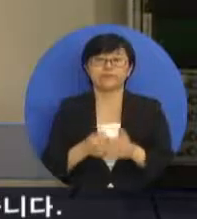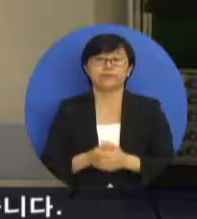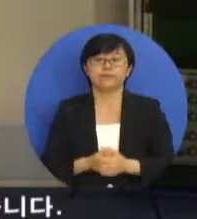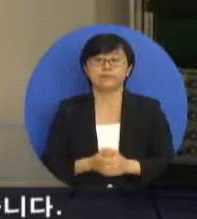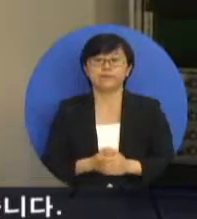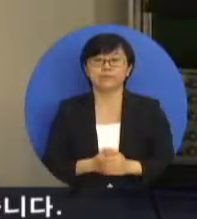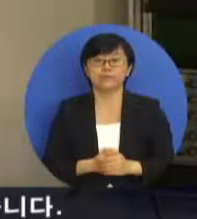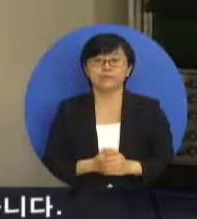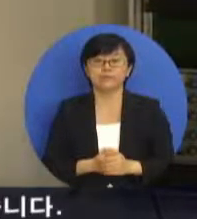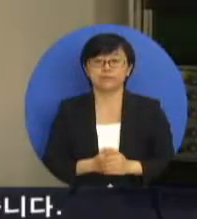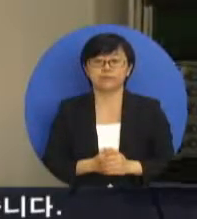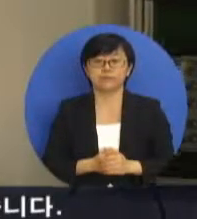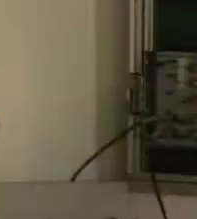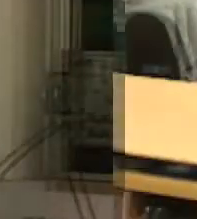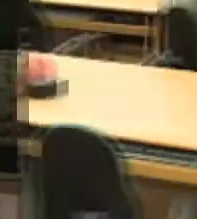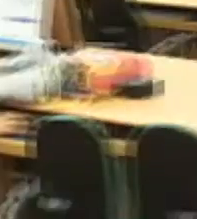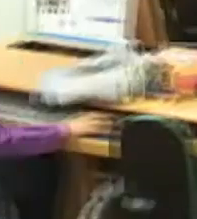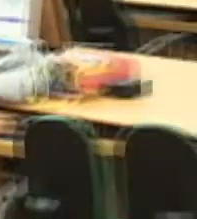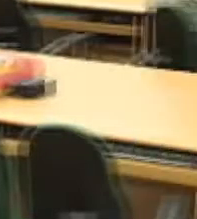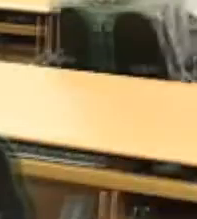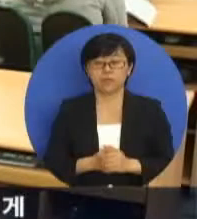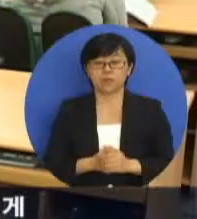수렴이 있었습니다.